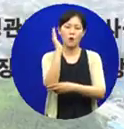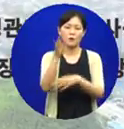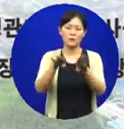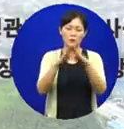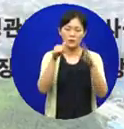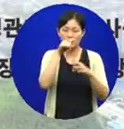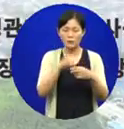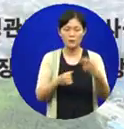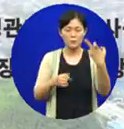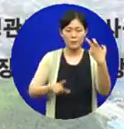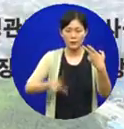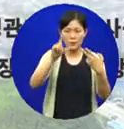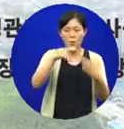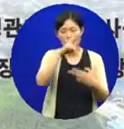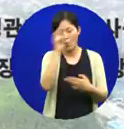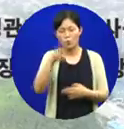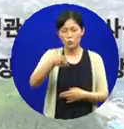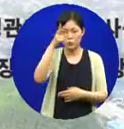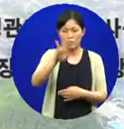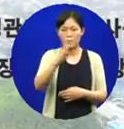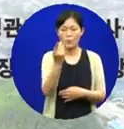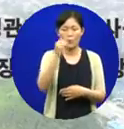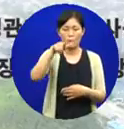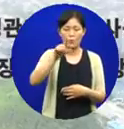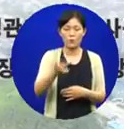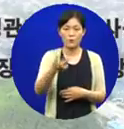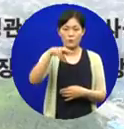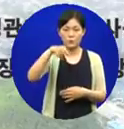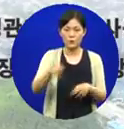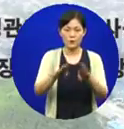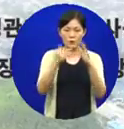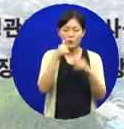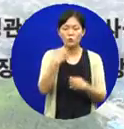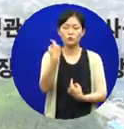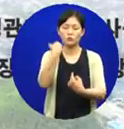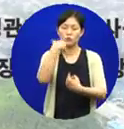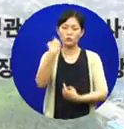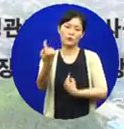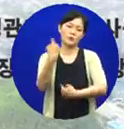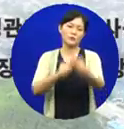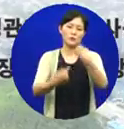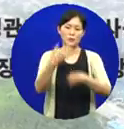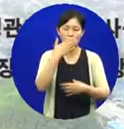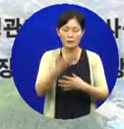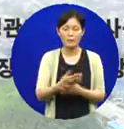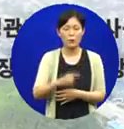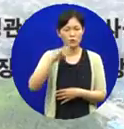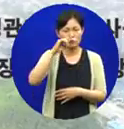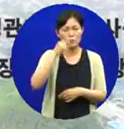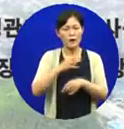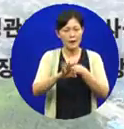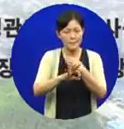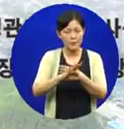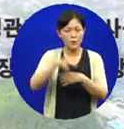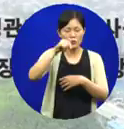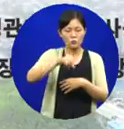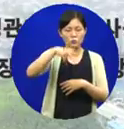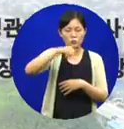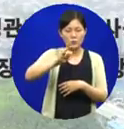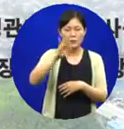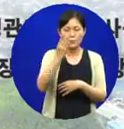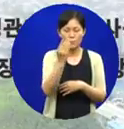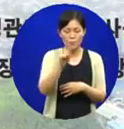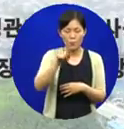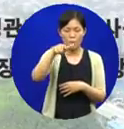강좌를 개설했습니다. 18일 오후 2시 수지구 보건소에서 열리며 시민 누구나 신청할 수 있습니다. 자세한 내용은 수지구